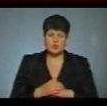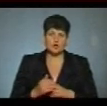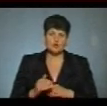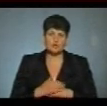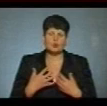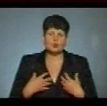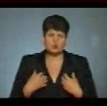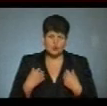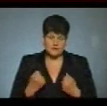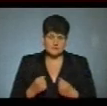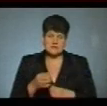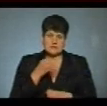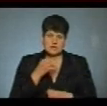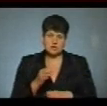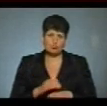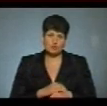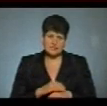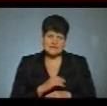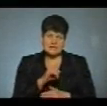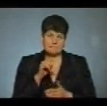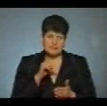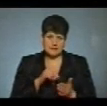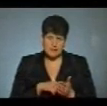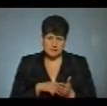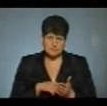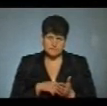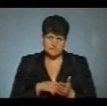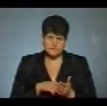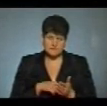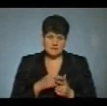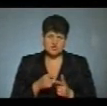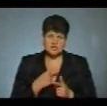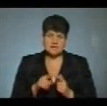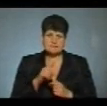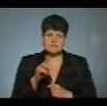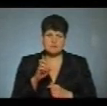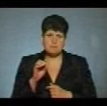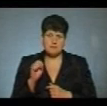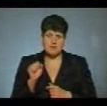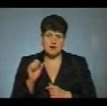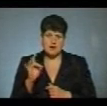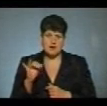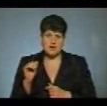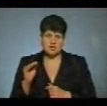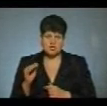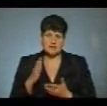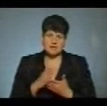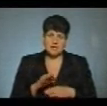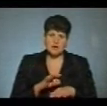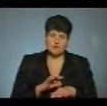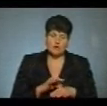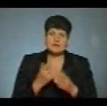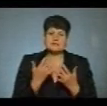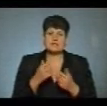здоровечка. Скажіть, будь ласка, таке питання. Чи з Барові є хворі на коронавірус і скільки